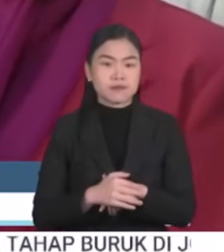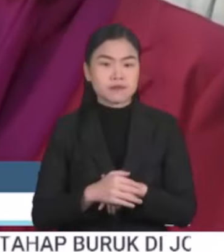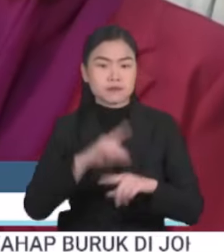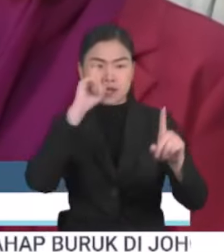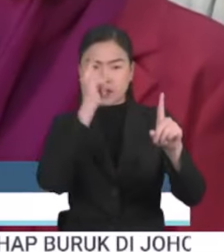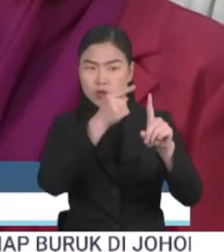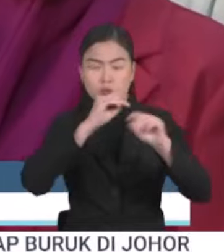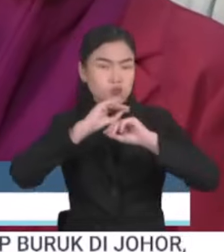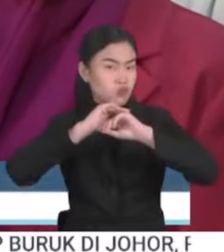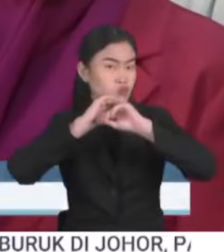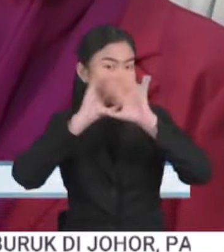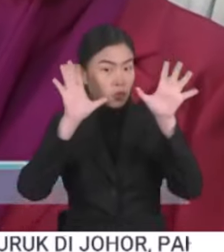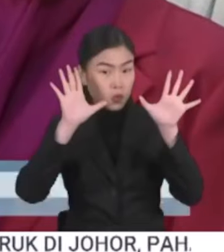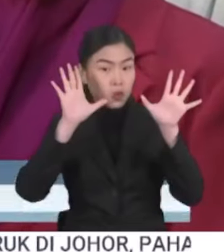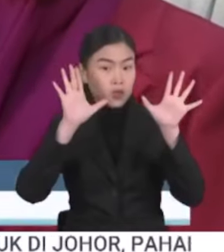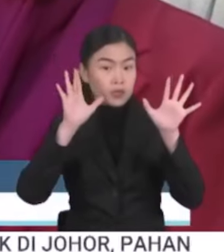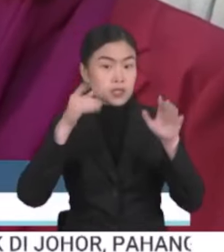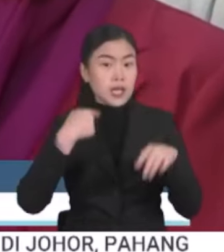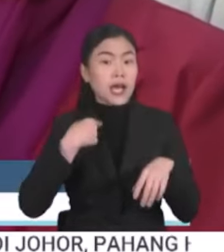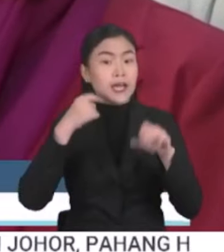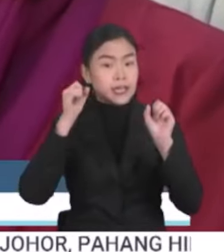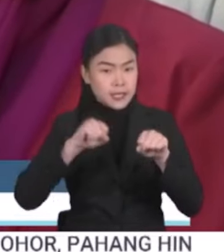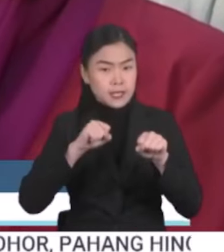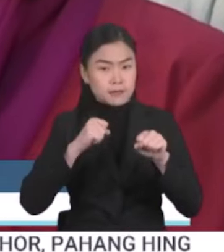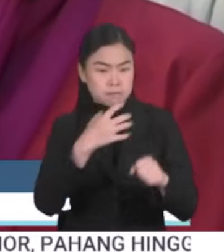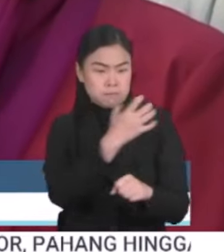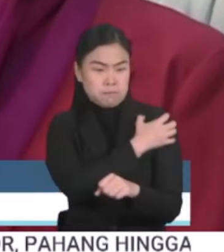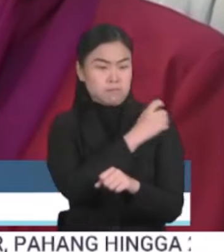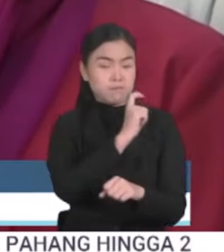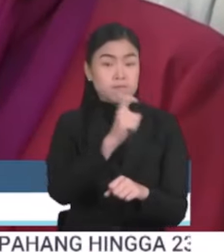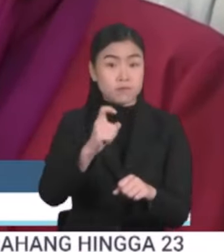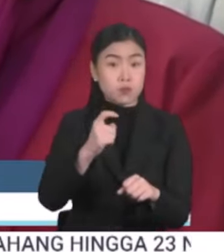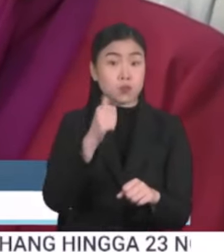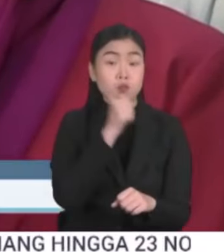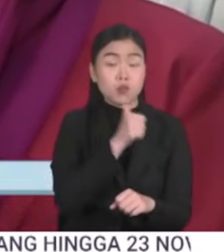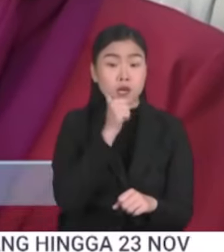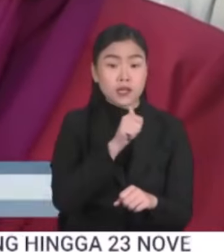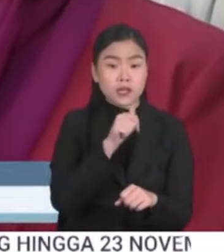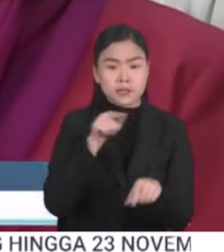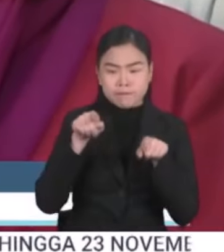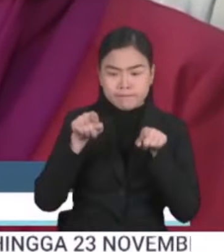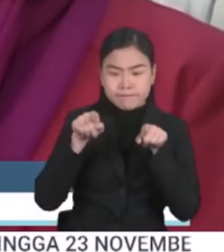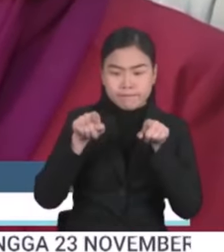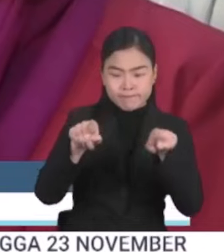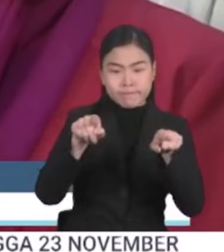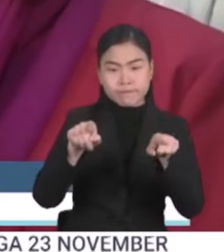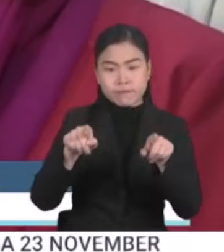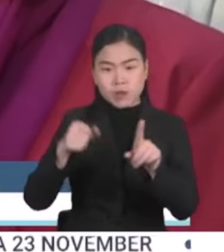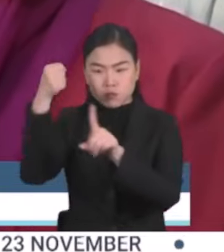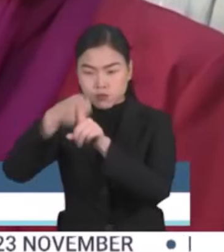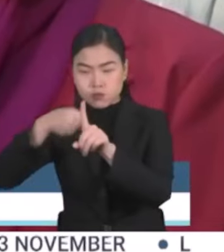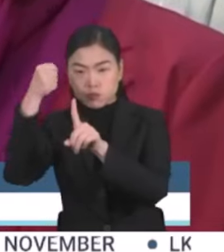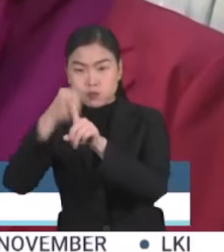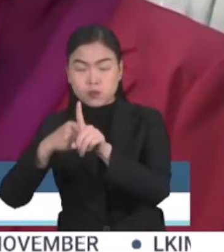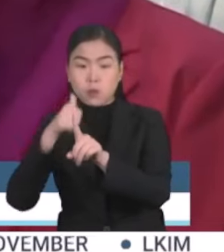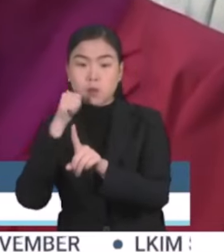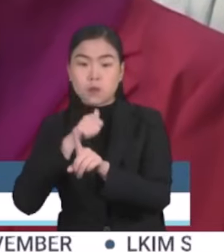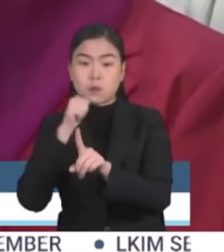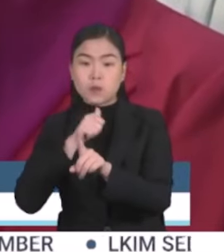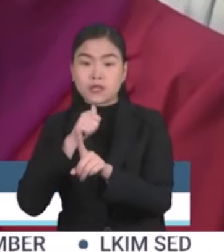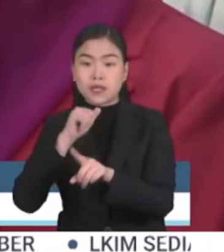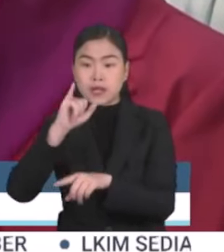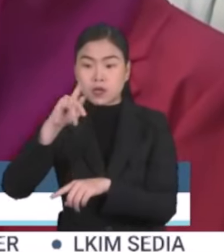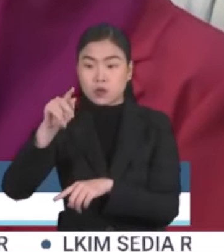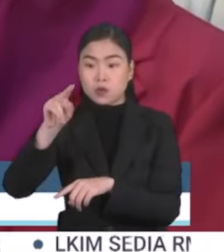yang sangat jelas, di mana saya boleh memperkasakan wanita yang seiring dengan perjuangan Kelab Wanita Ikon Malaysia,